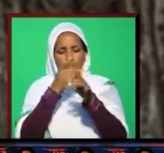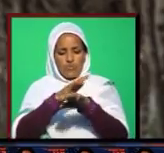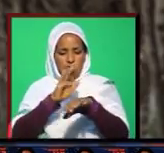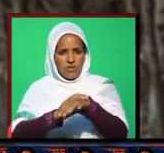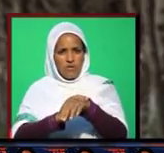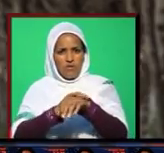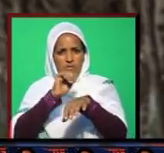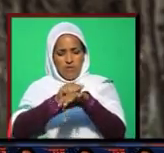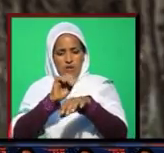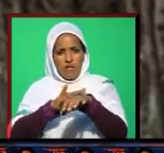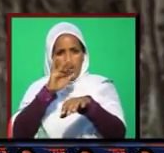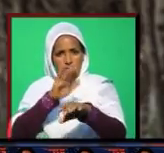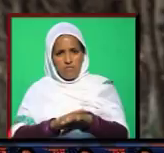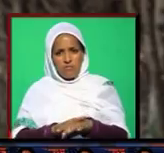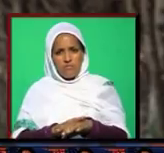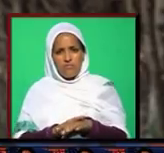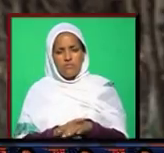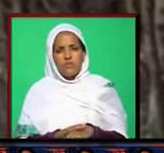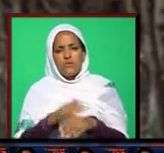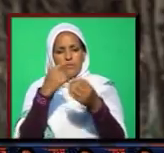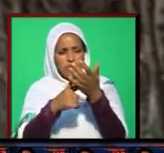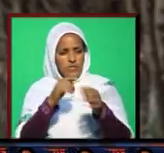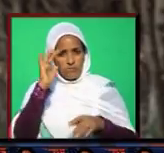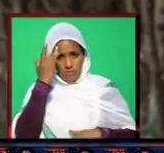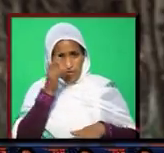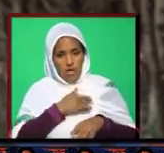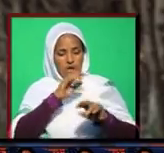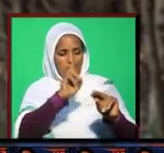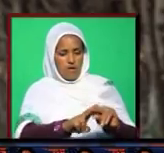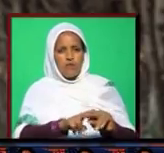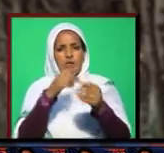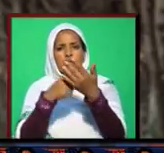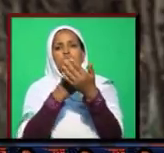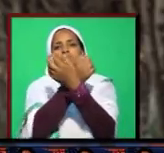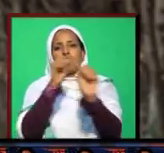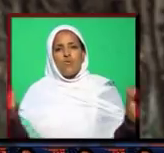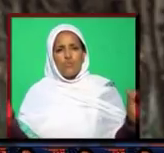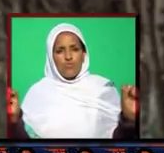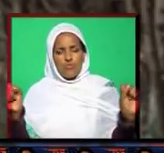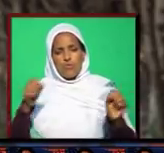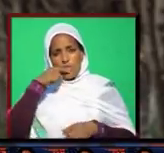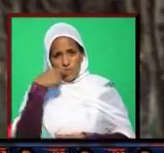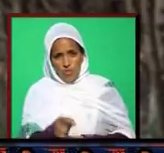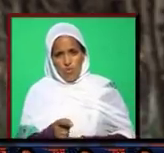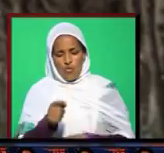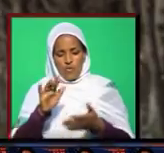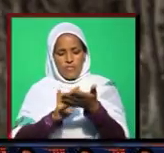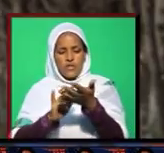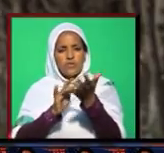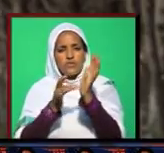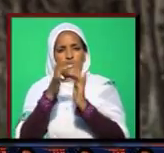እጃቸው በድውያን ላይ ይጭናሉ ያነብሩ ወደ ይሆም ዲበ ድውያን በድውያን ላይ ያስቀምጣሉ ይድናሉ፣ ድውያኑም ይድናሉ